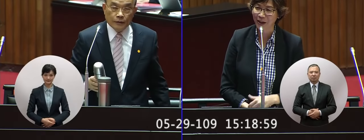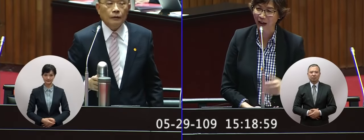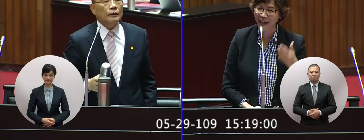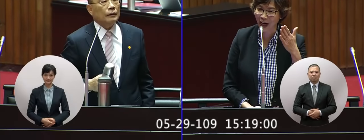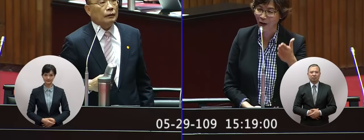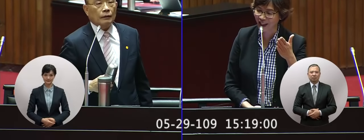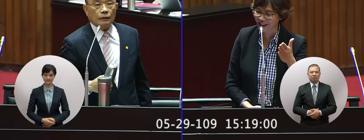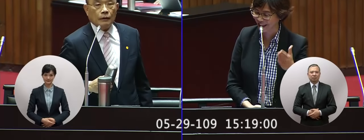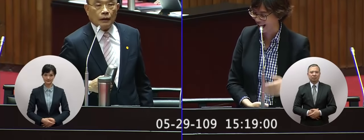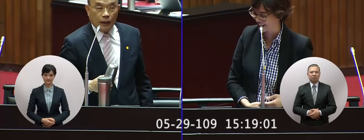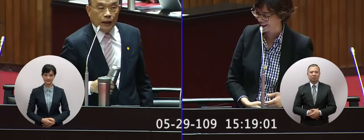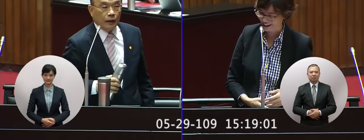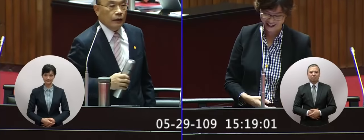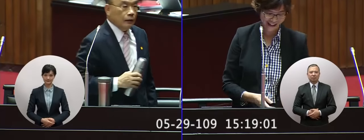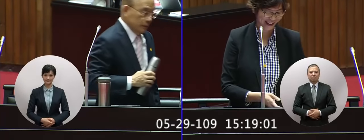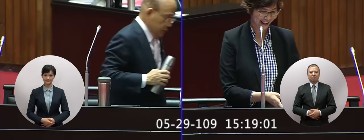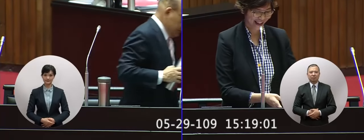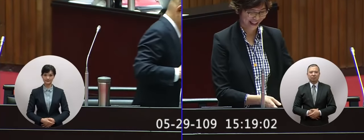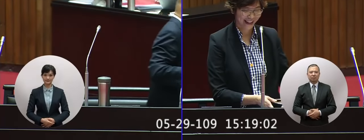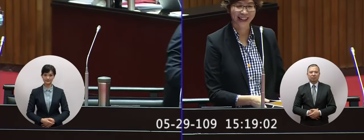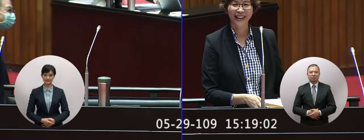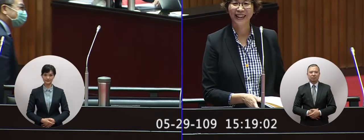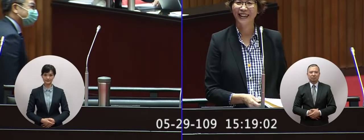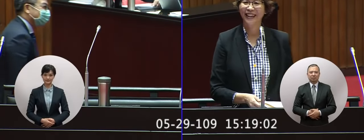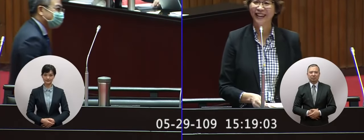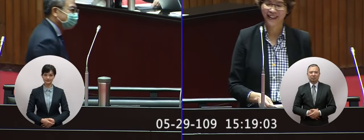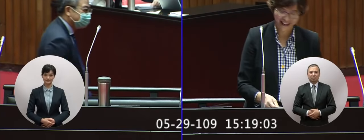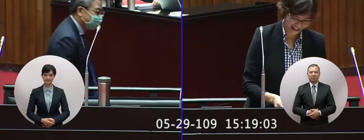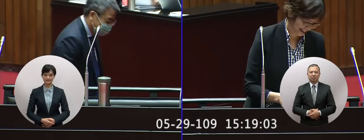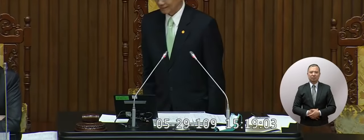所以你是把价位分